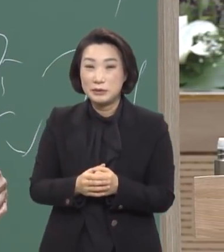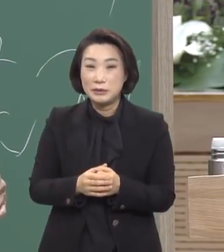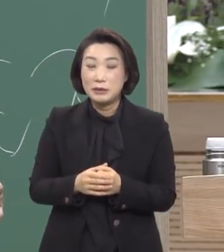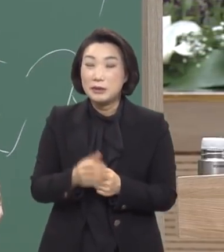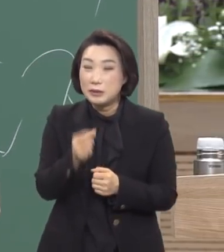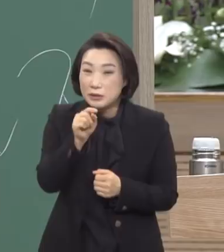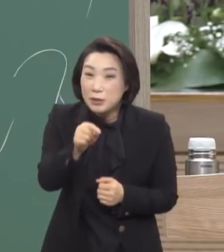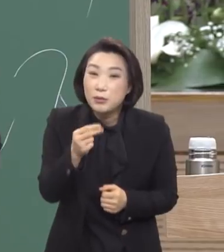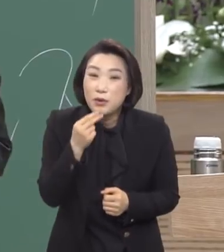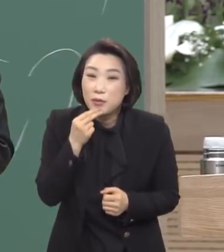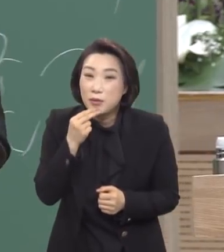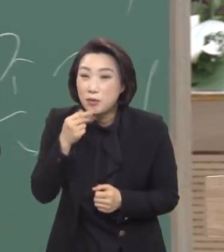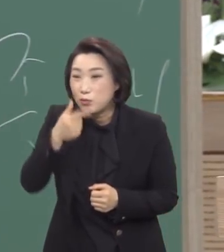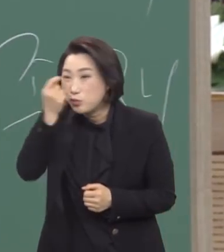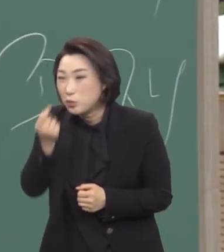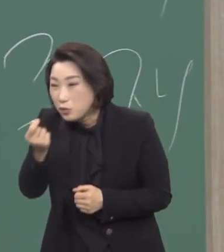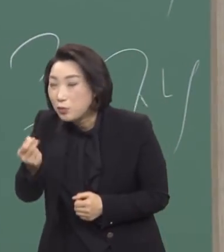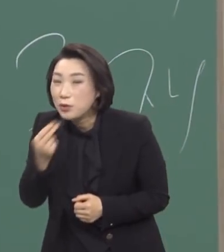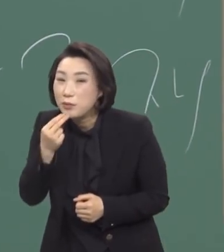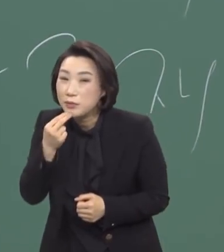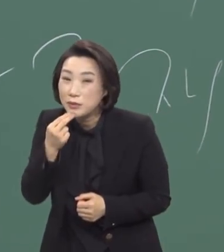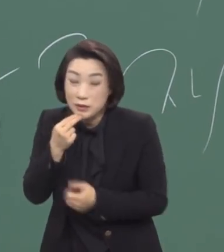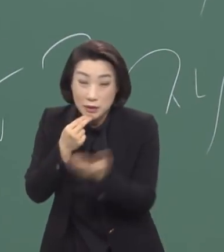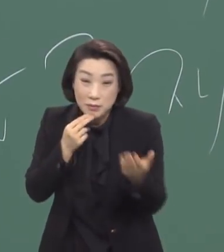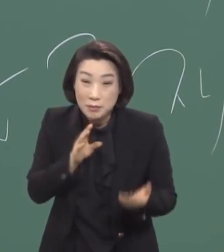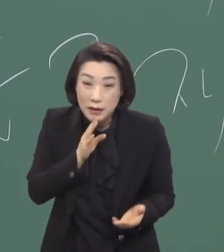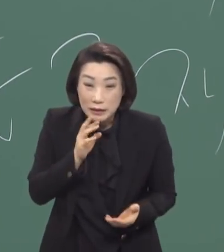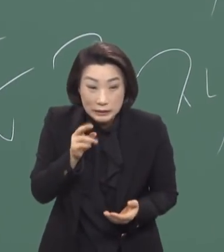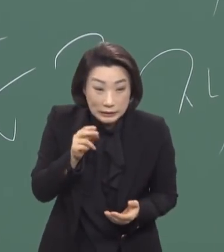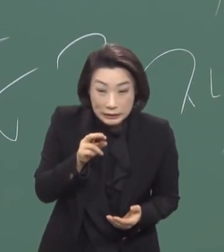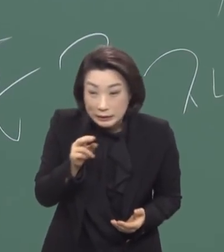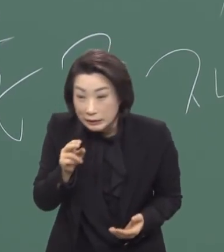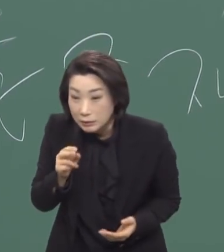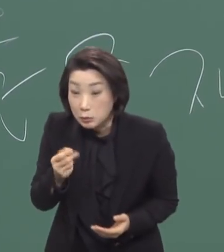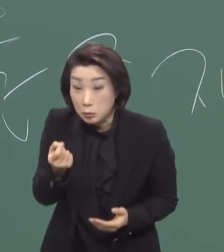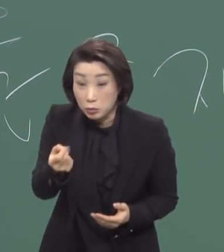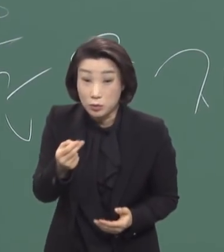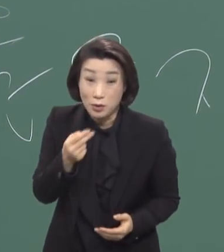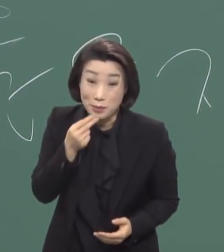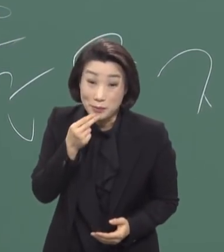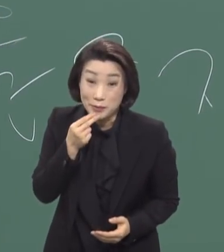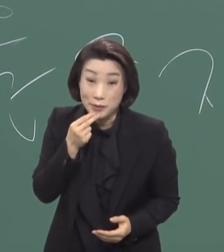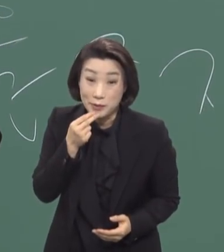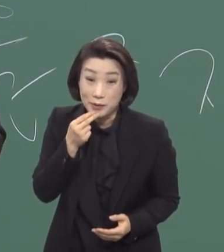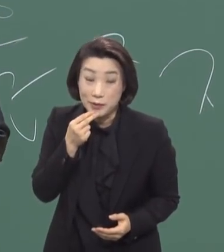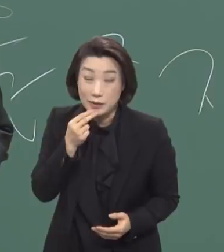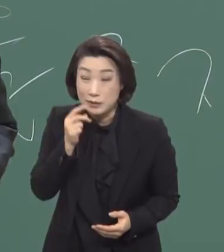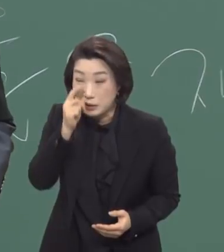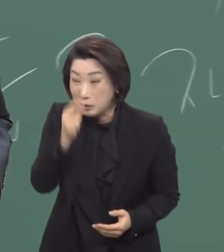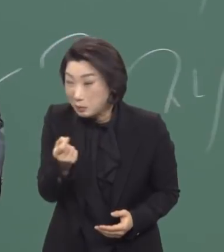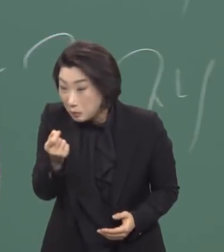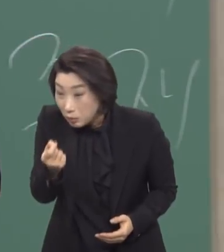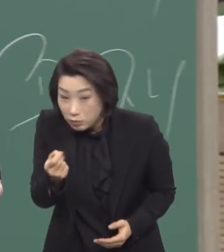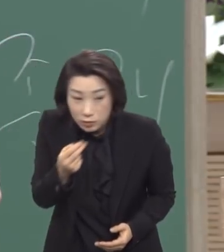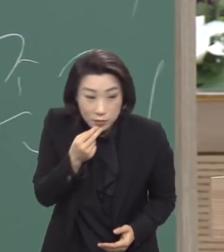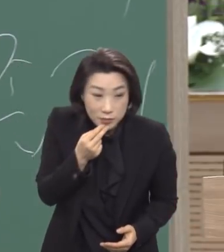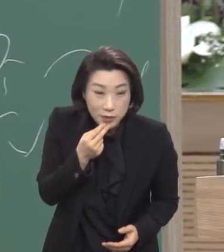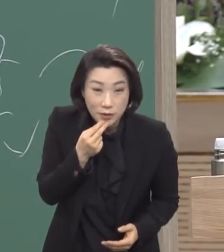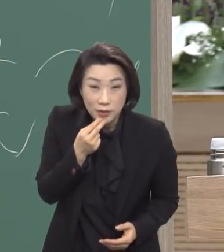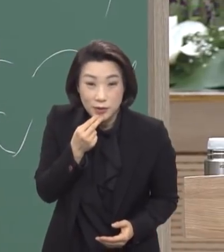없어. 응? 그리고 트집 잡을래 트집 잡을 수가 없어. 때묻은 데가 하나도